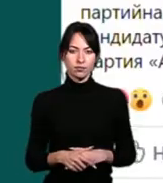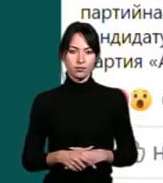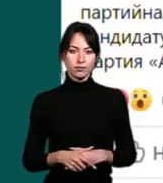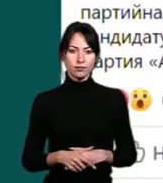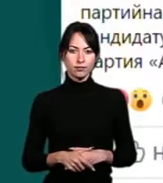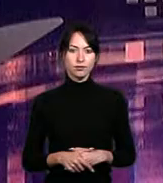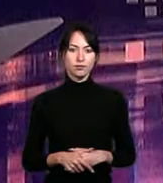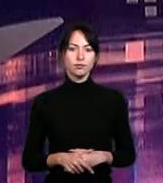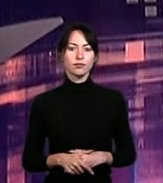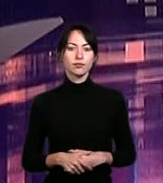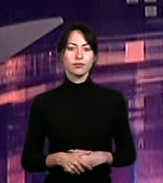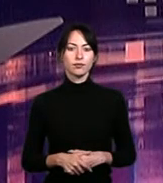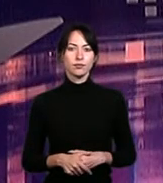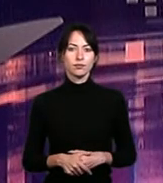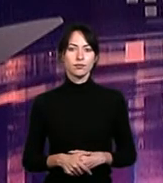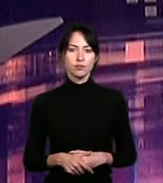Суспільному. Харків.